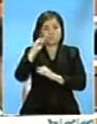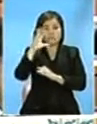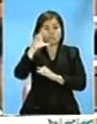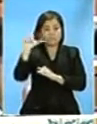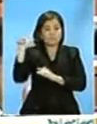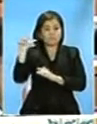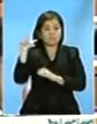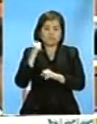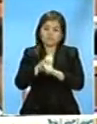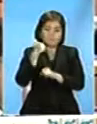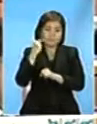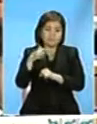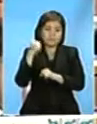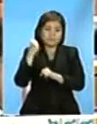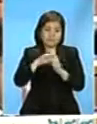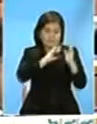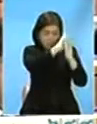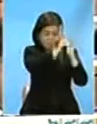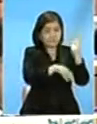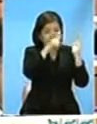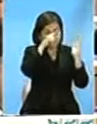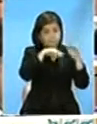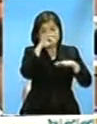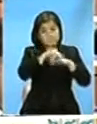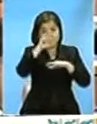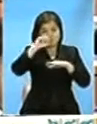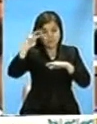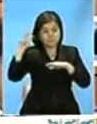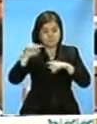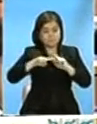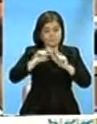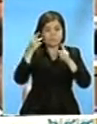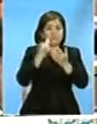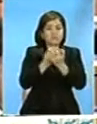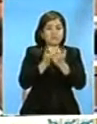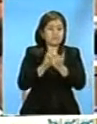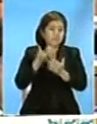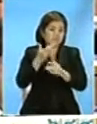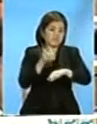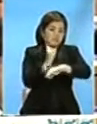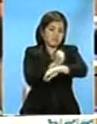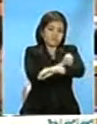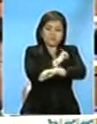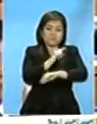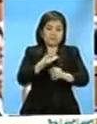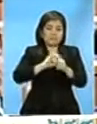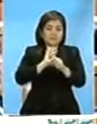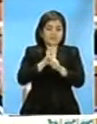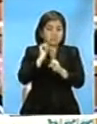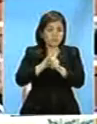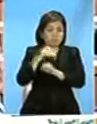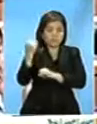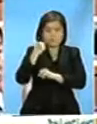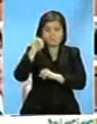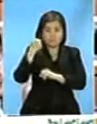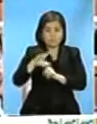ซึ่งมันเป็นไปไม่ได้ไม่มีที่ประชุมเพียงพอไม่มีเงินเพียงพอแต่หลักการมันอยู่ตรงนั้นครับว่าถ้าเราเชื่อว่าอำนาจ